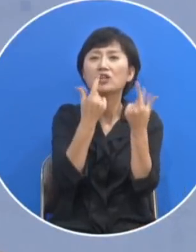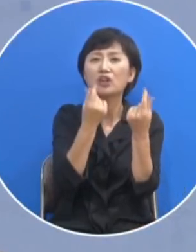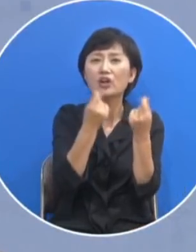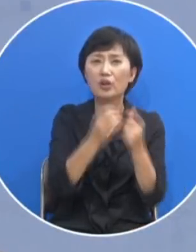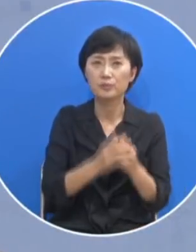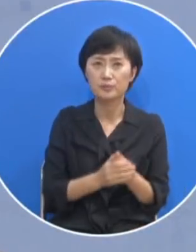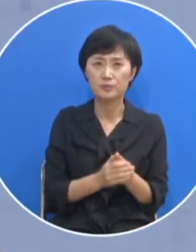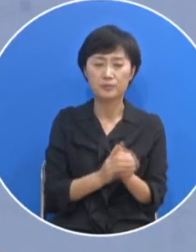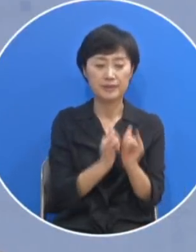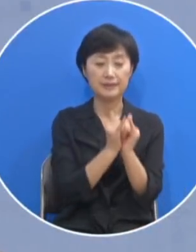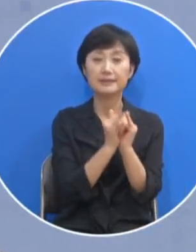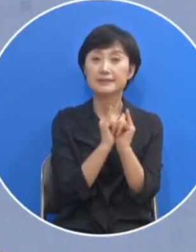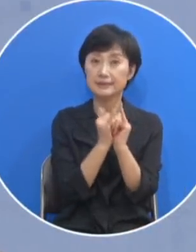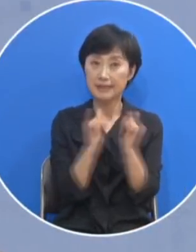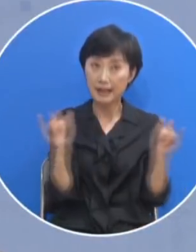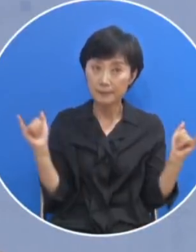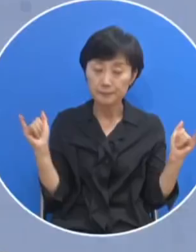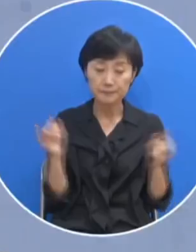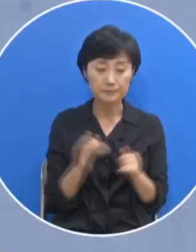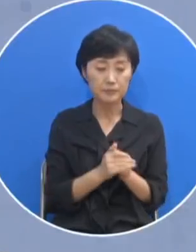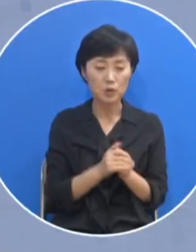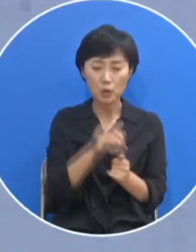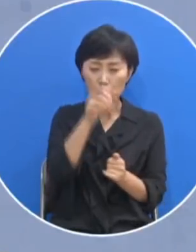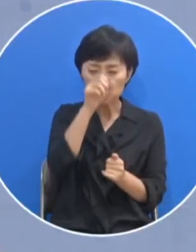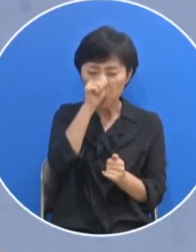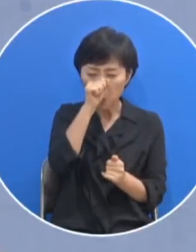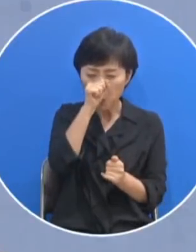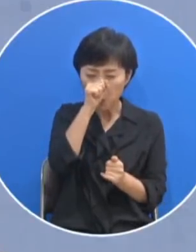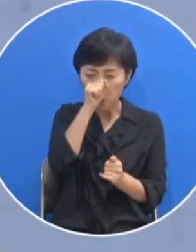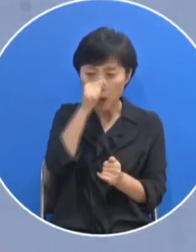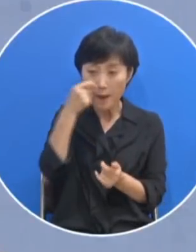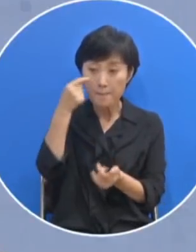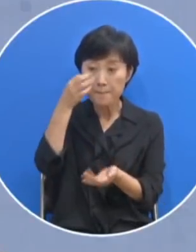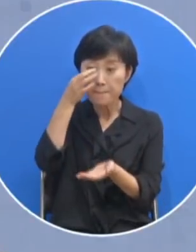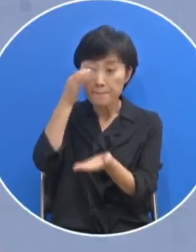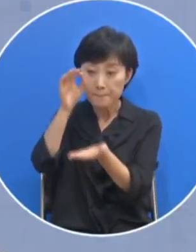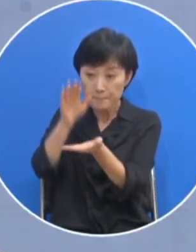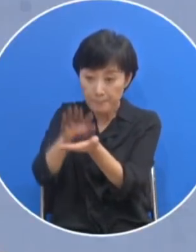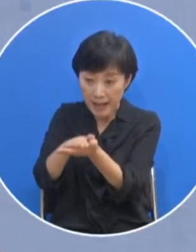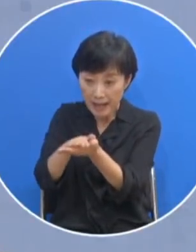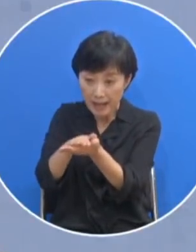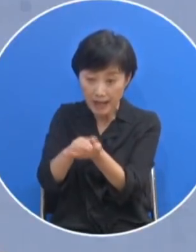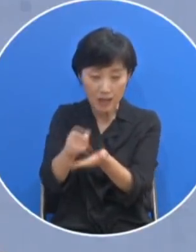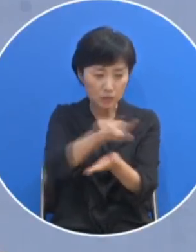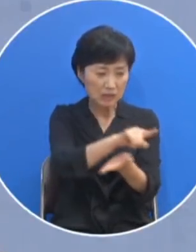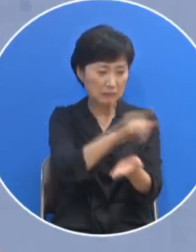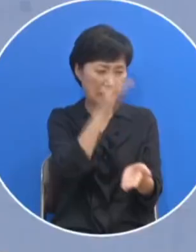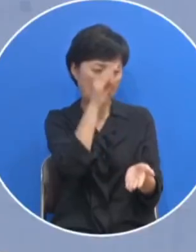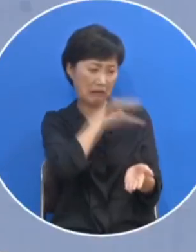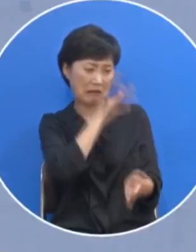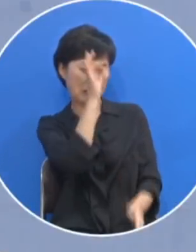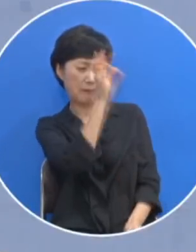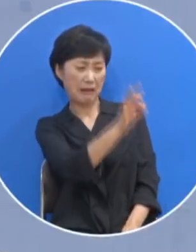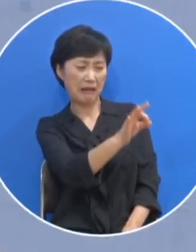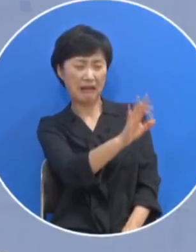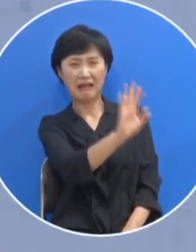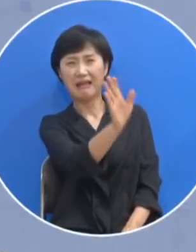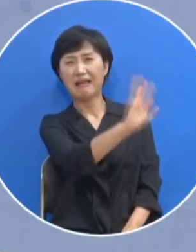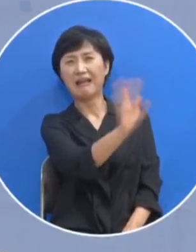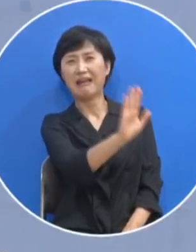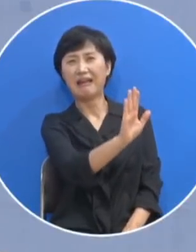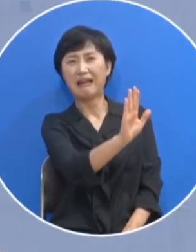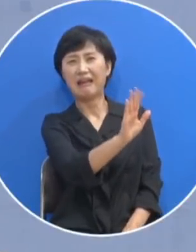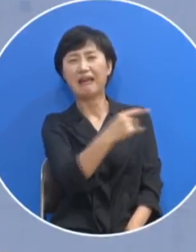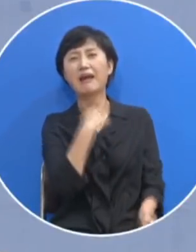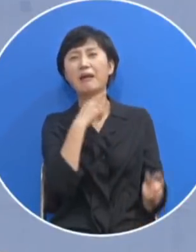총무부 나누어 보면 봅니다 네이버 그렇잖아요 poler 쏙 그 더빙 4일 고맙습니다